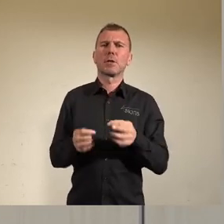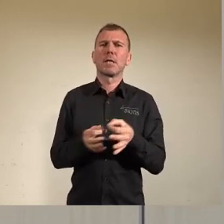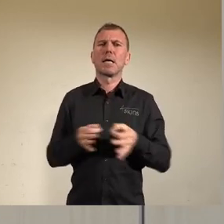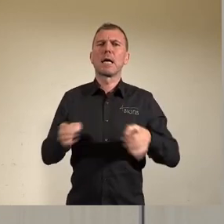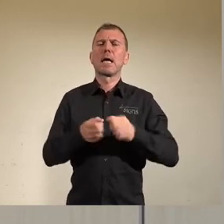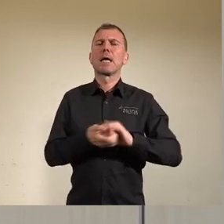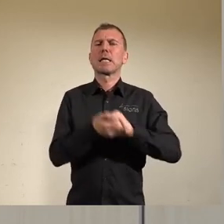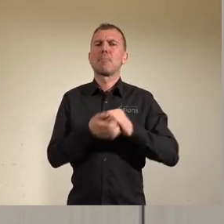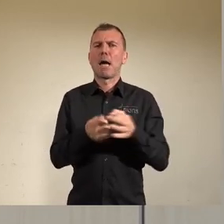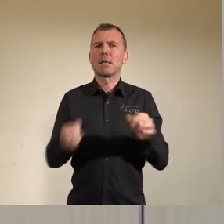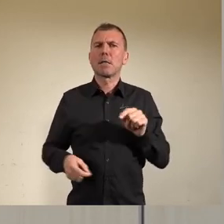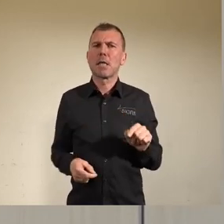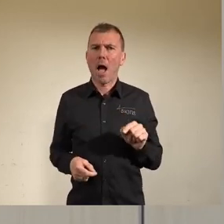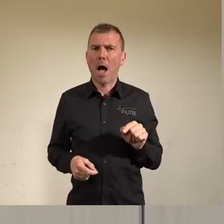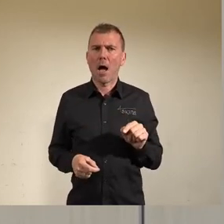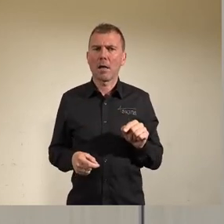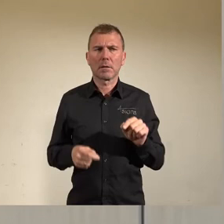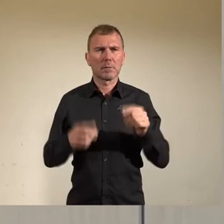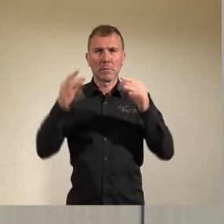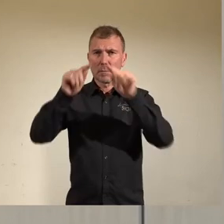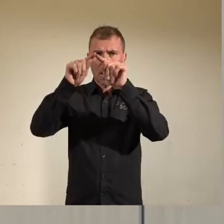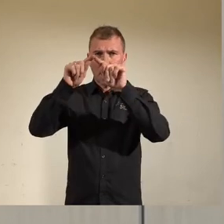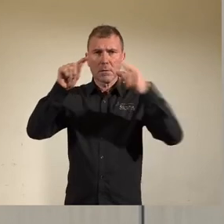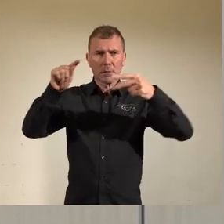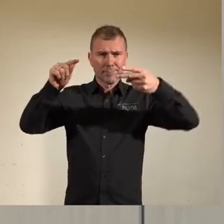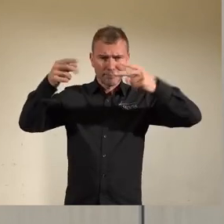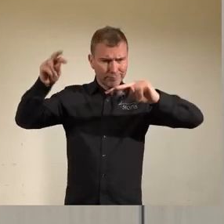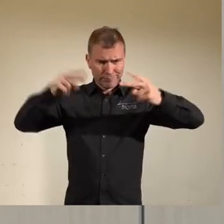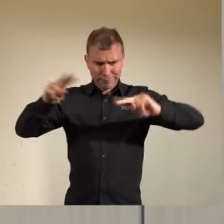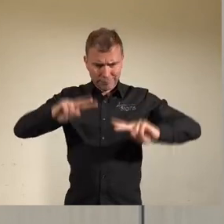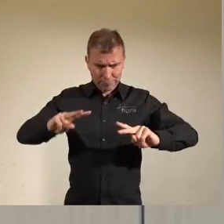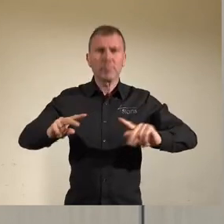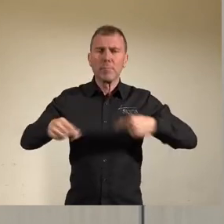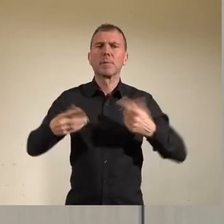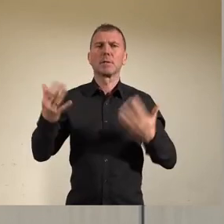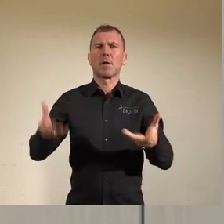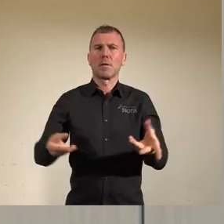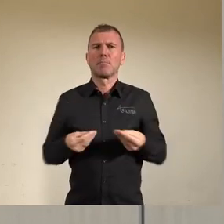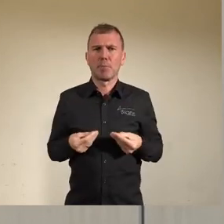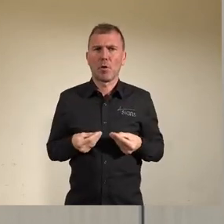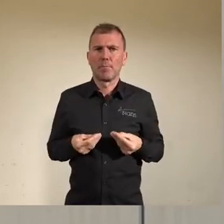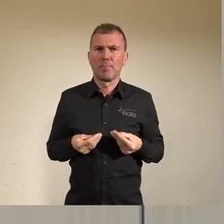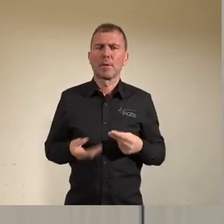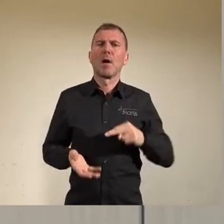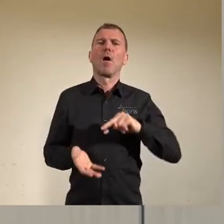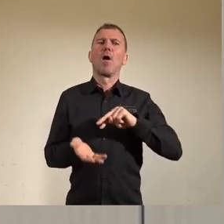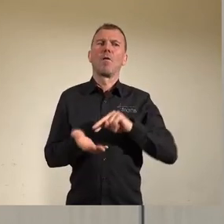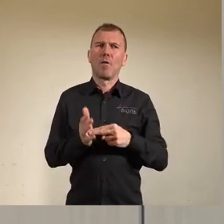Gemeindetag, diese heruntergebrochenen Daten auch nochmal bekommen, in Vorbereitung